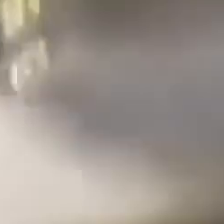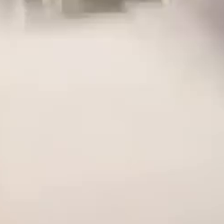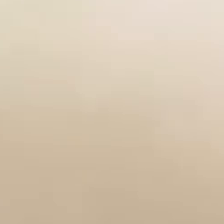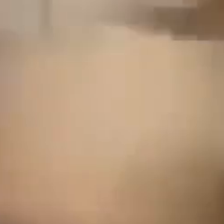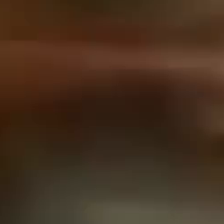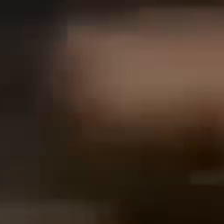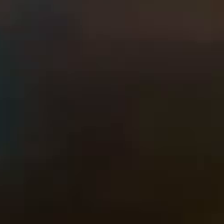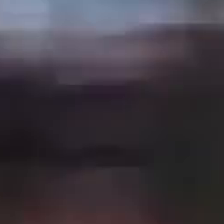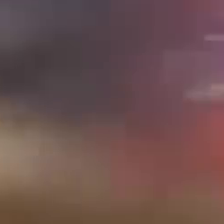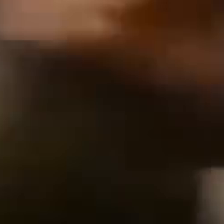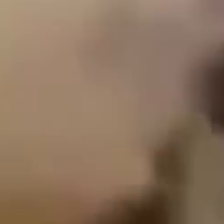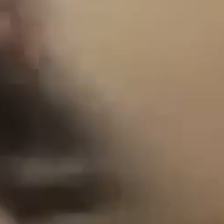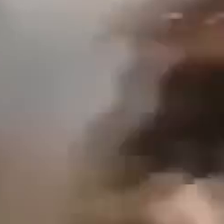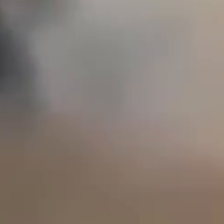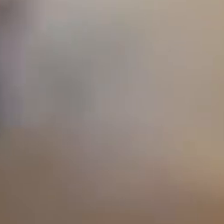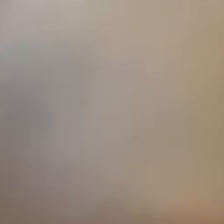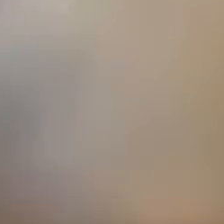attı.